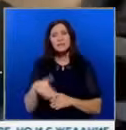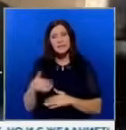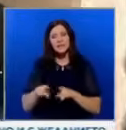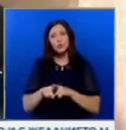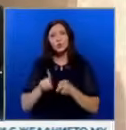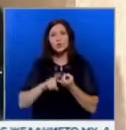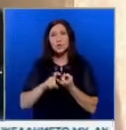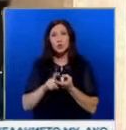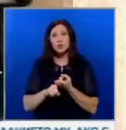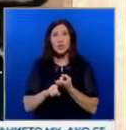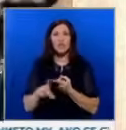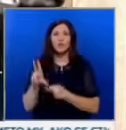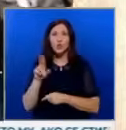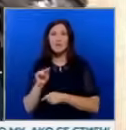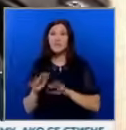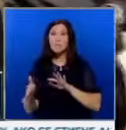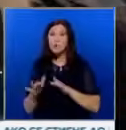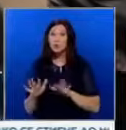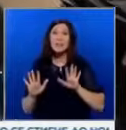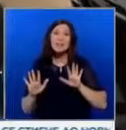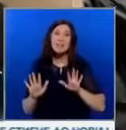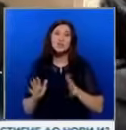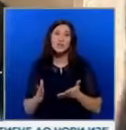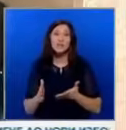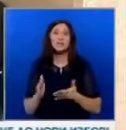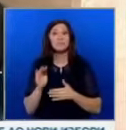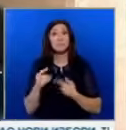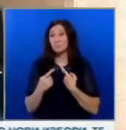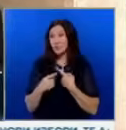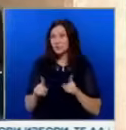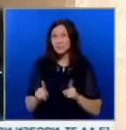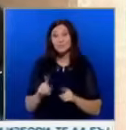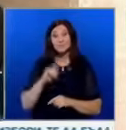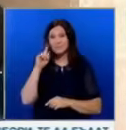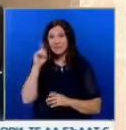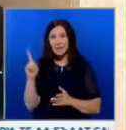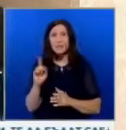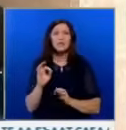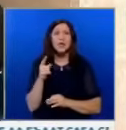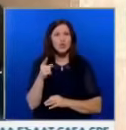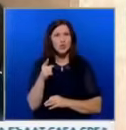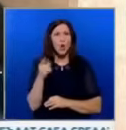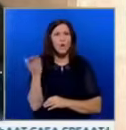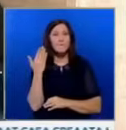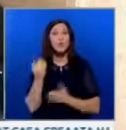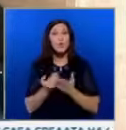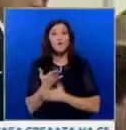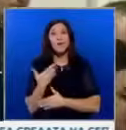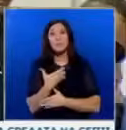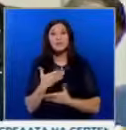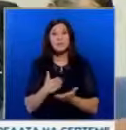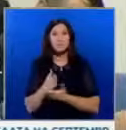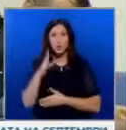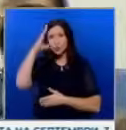Костадин Костадинов го казва, може би пък нещата да се е по-различно, не знам. Нали, той е бил новия Пеевски, според господин